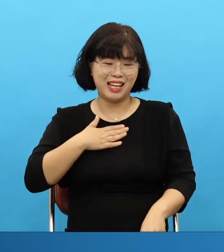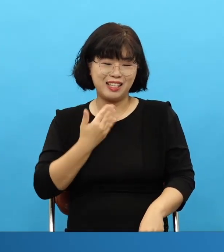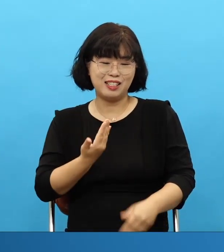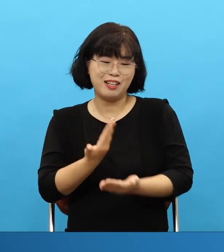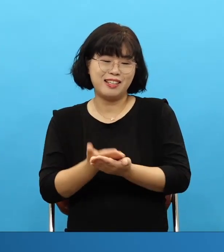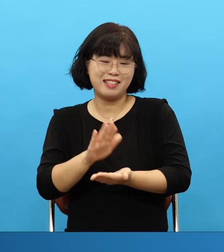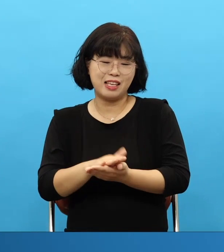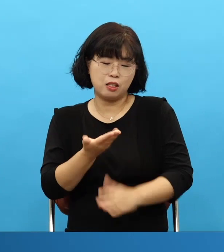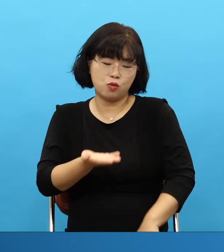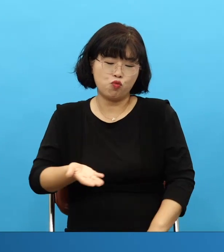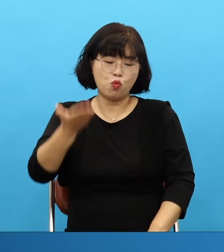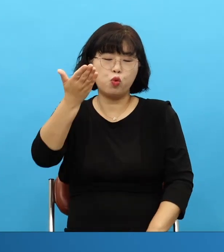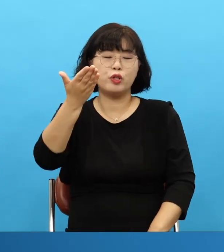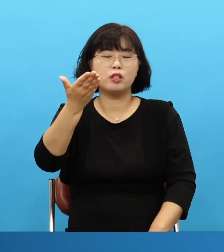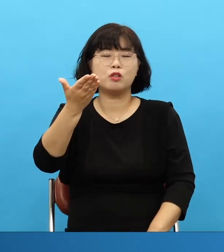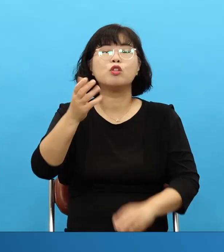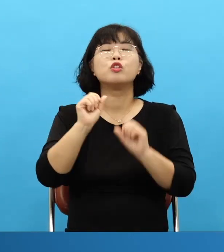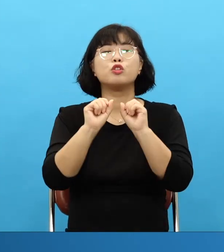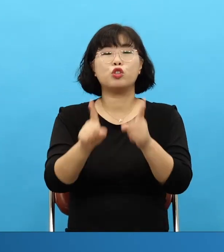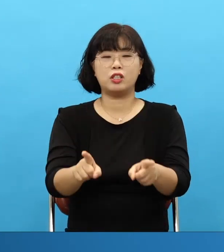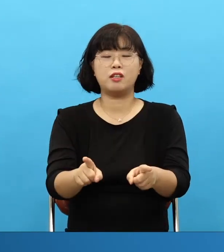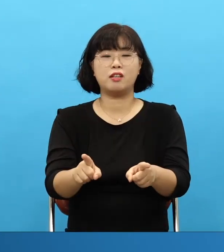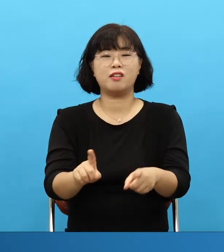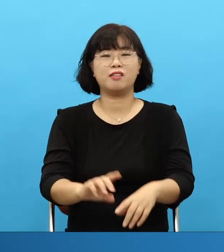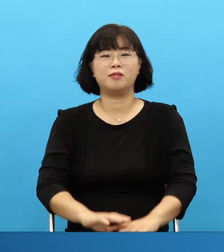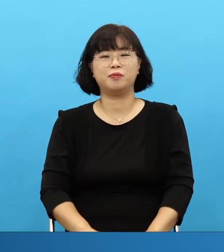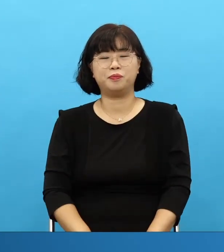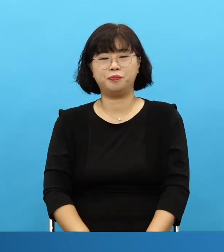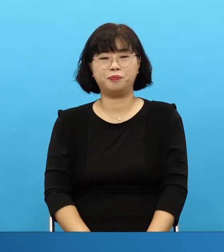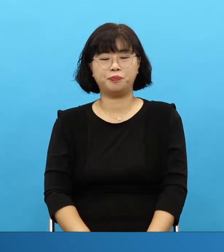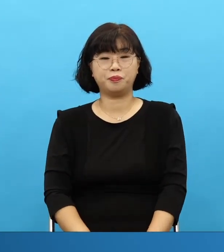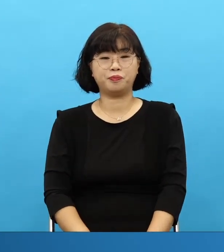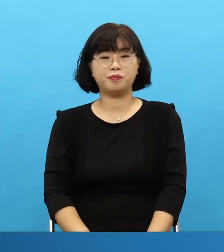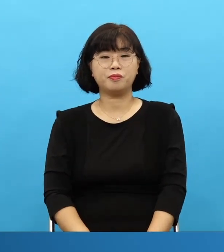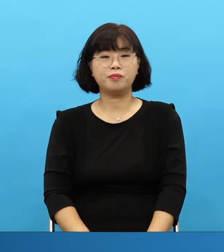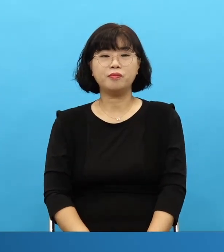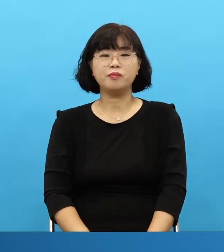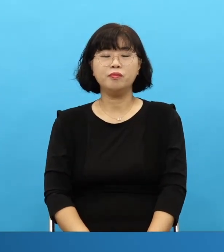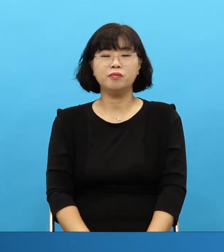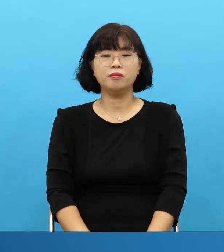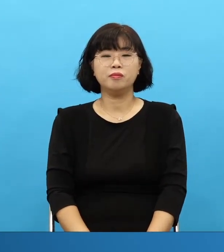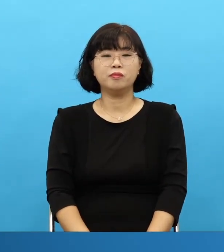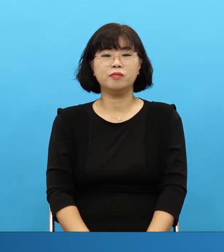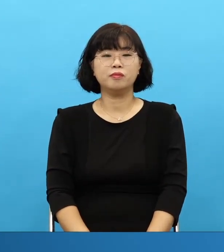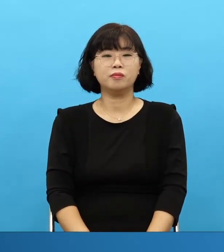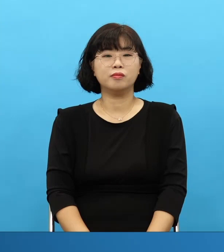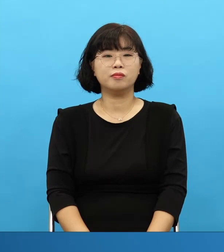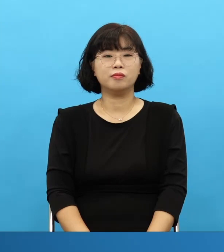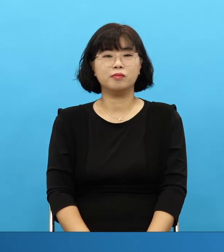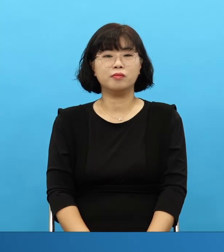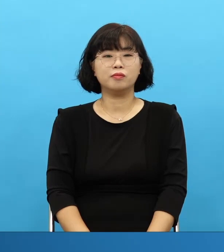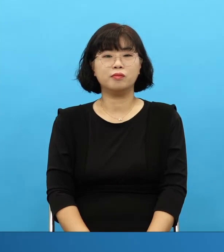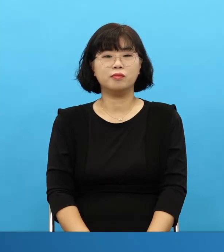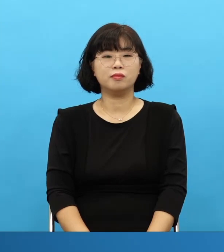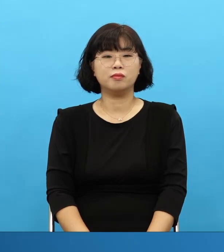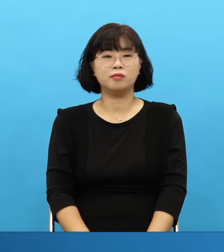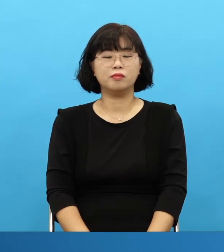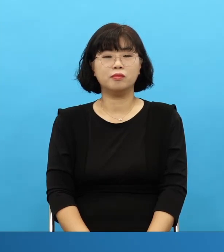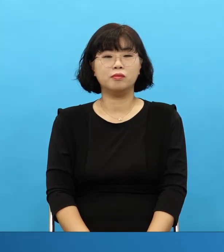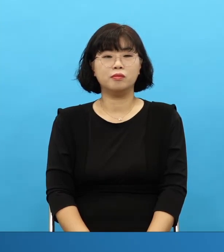그 말이에요. The fact that you continue to be consumed with these conflicts, it's not something that you should be conflicted about. It's actually an opportunity for your today to renew